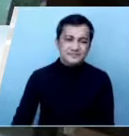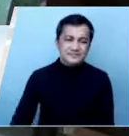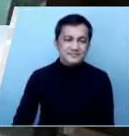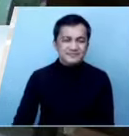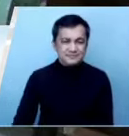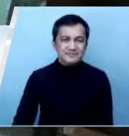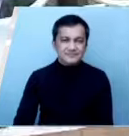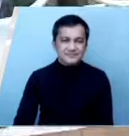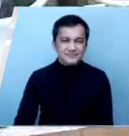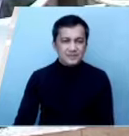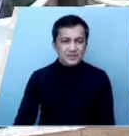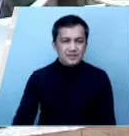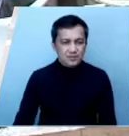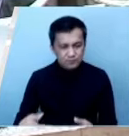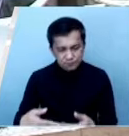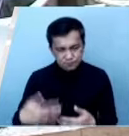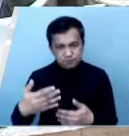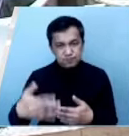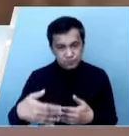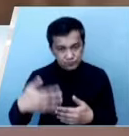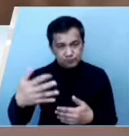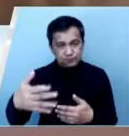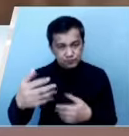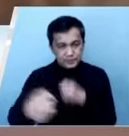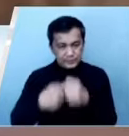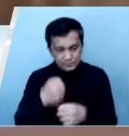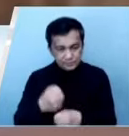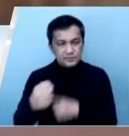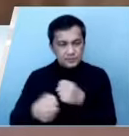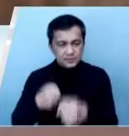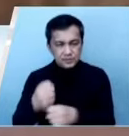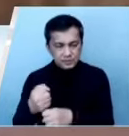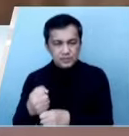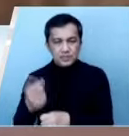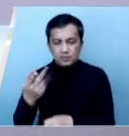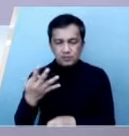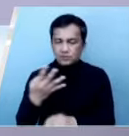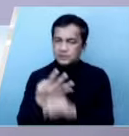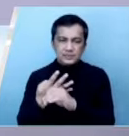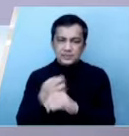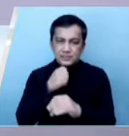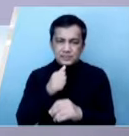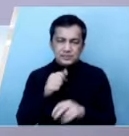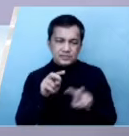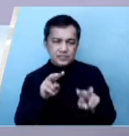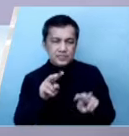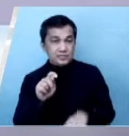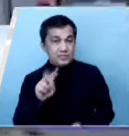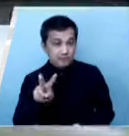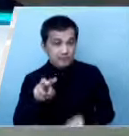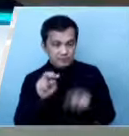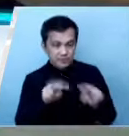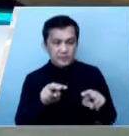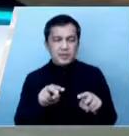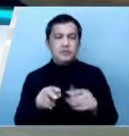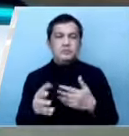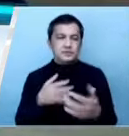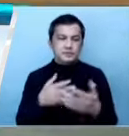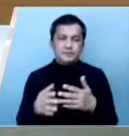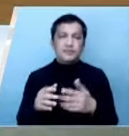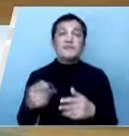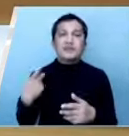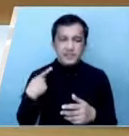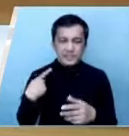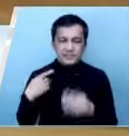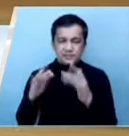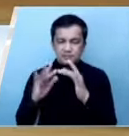paglipas ng mga taon, ang 24 oras hindi na lang sa telebisyon napapanood, kundi maging online. Sumabay rin tayo